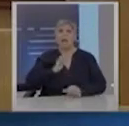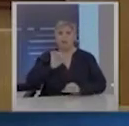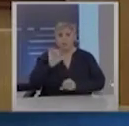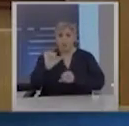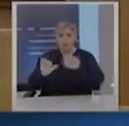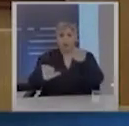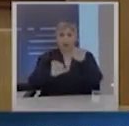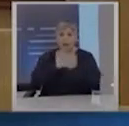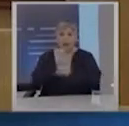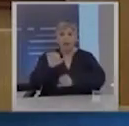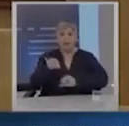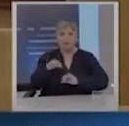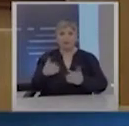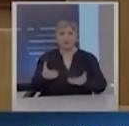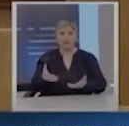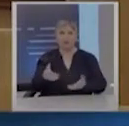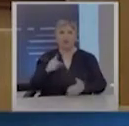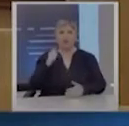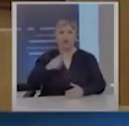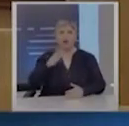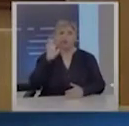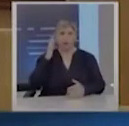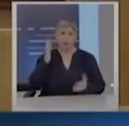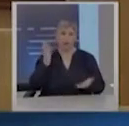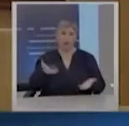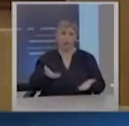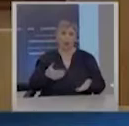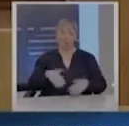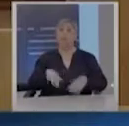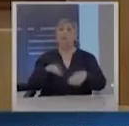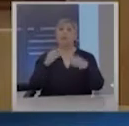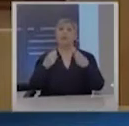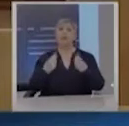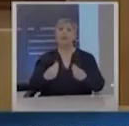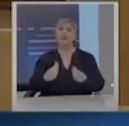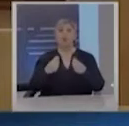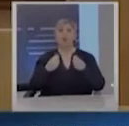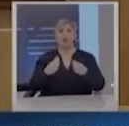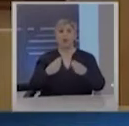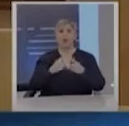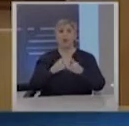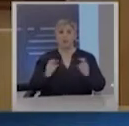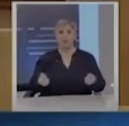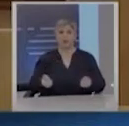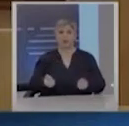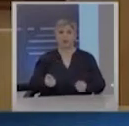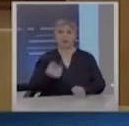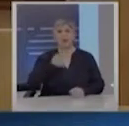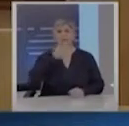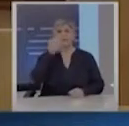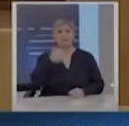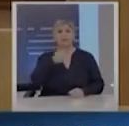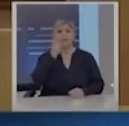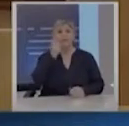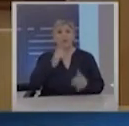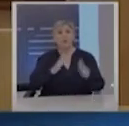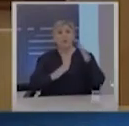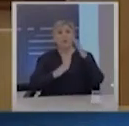πράγματα. Δεν είναι πράγματα ωραία, κύριε Πρόεδρε της Βουλής. Και αντιστέκονται